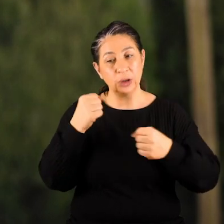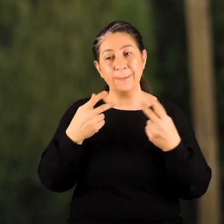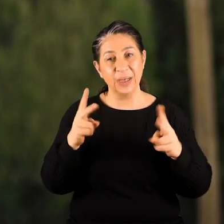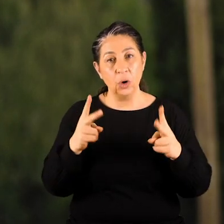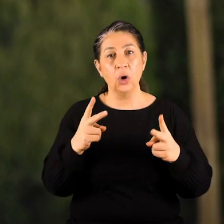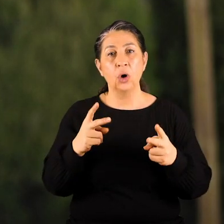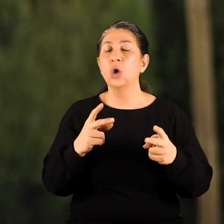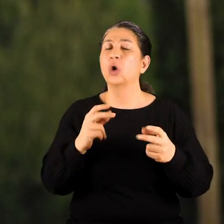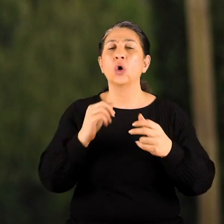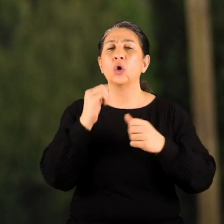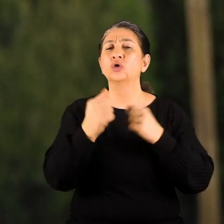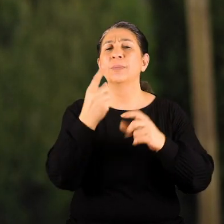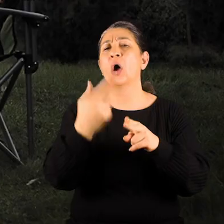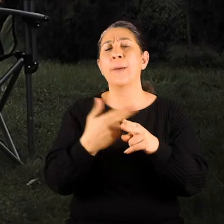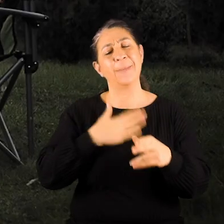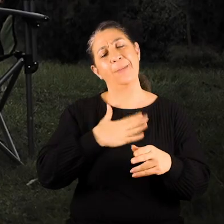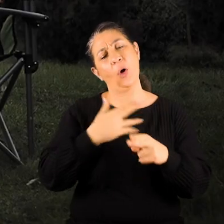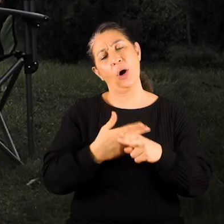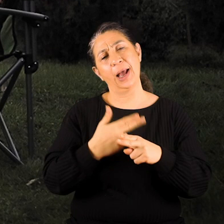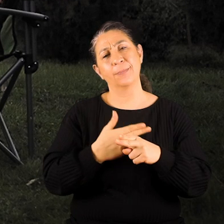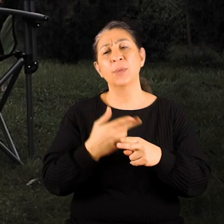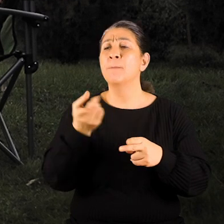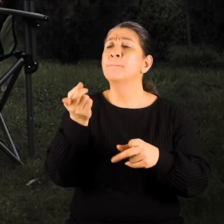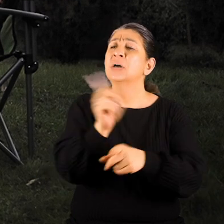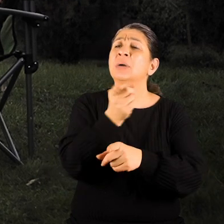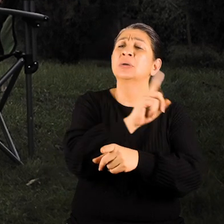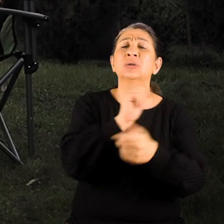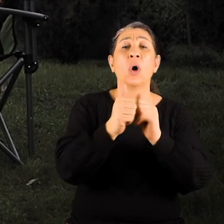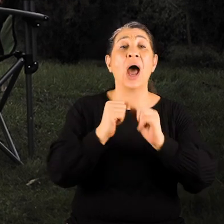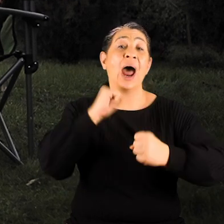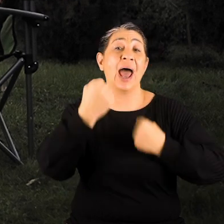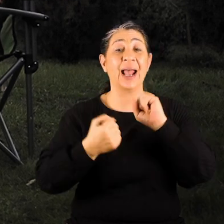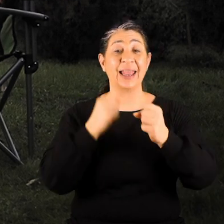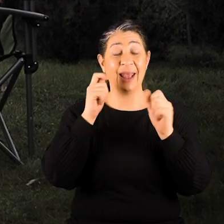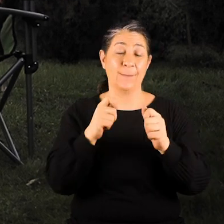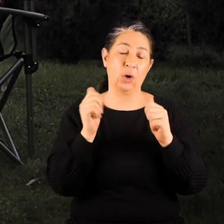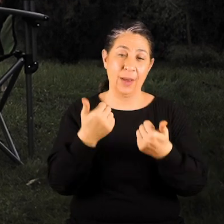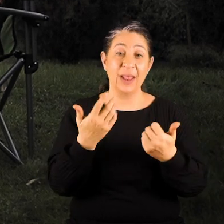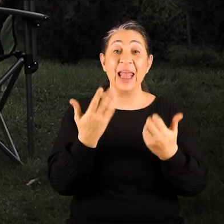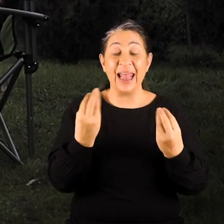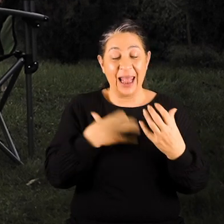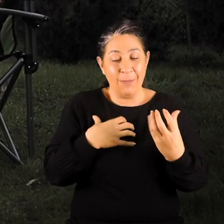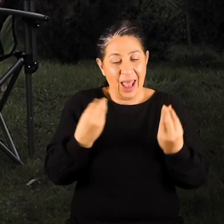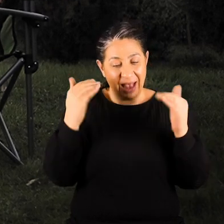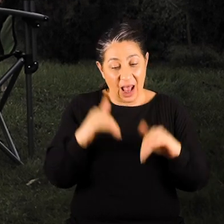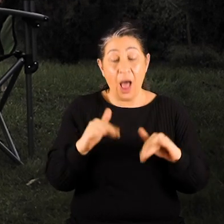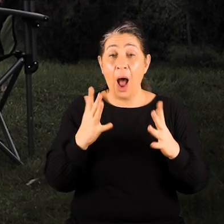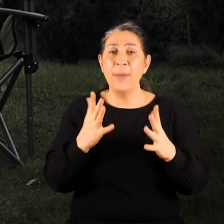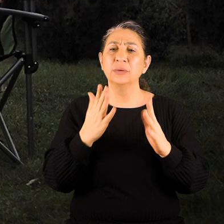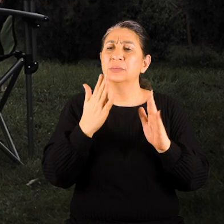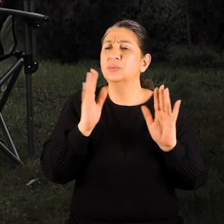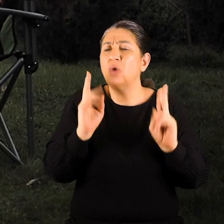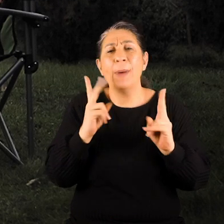Koşulabiliyor yani. Koşu bir örnek. Bu benim örneğim. Tabii. Sürü başka hareket etmek önemli. Hareket yani ne yapabiliyorsan var. Kendine yani iyi gelen. Aynen. Ama çok somut